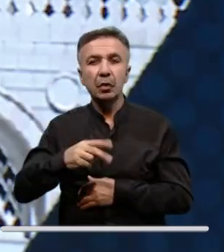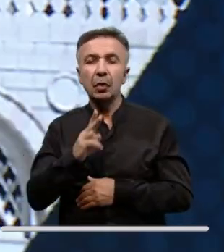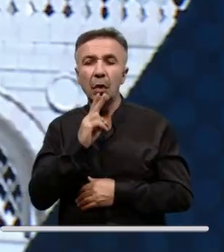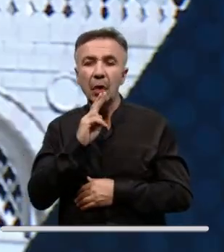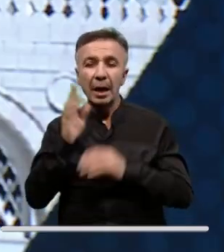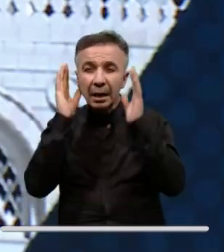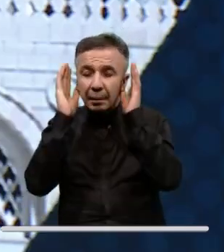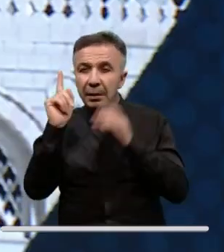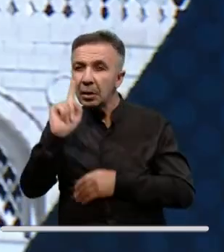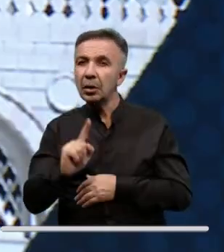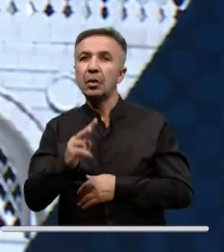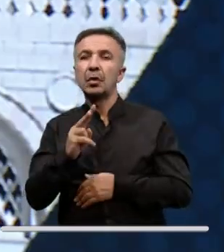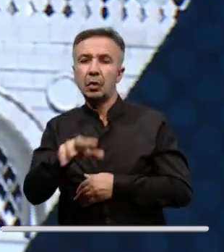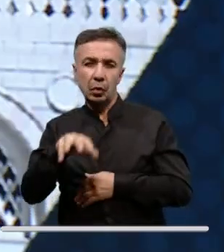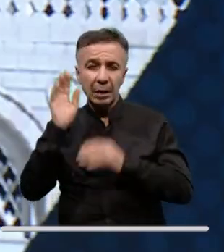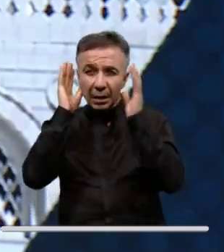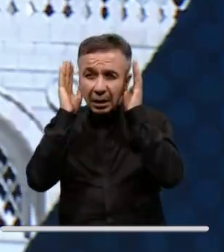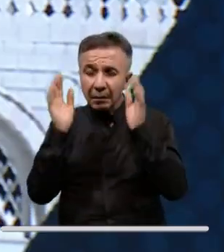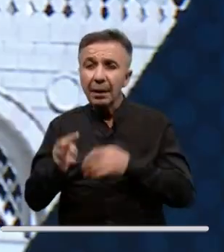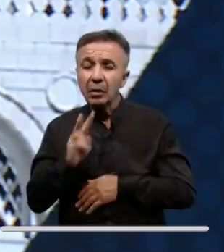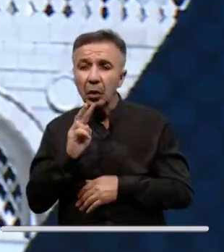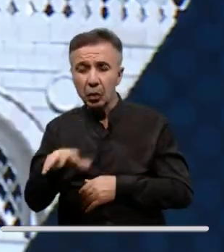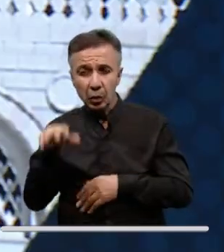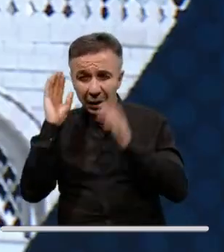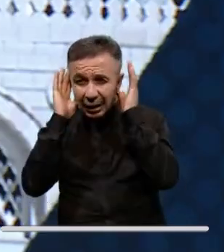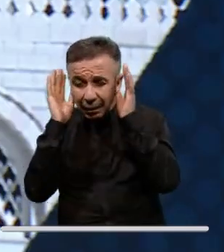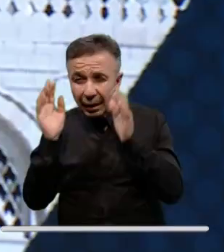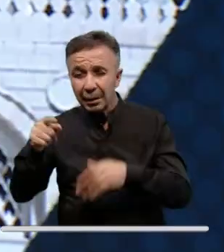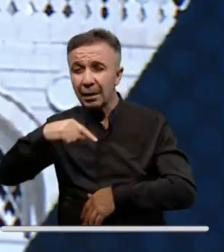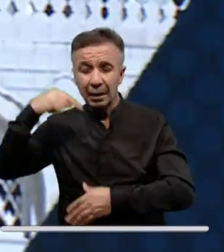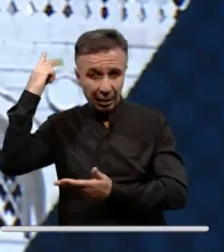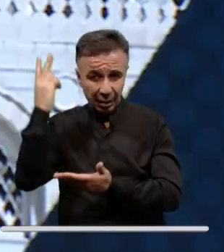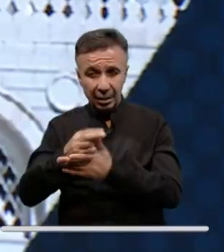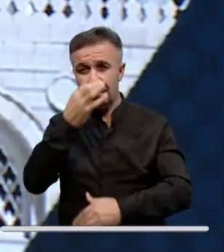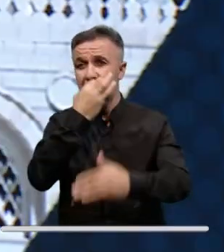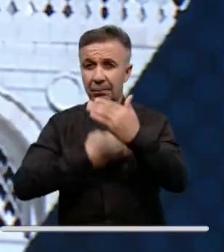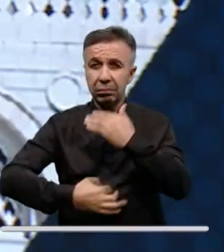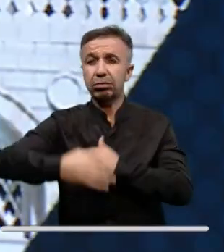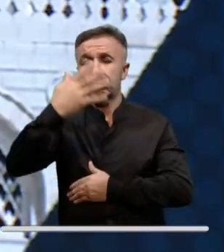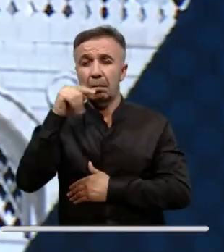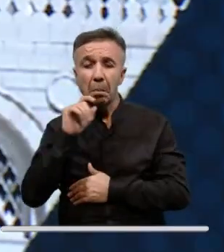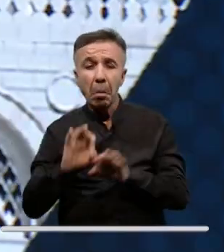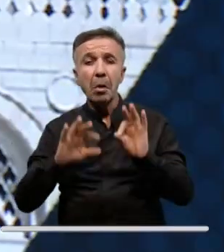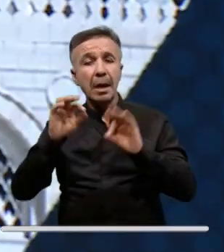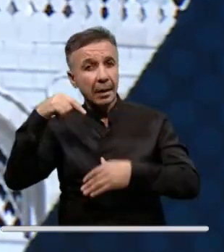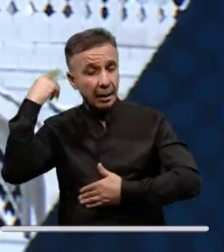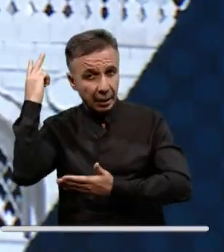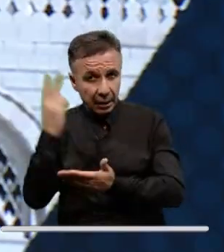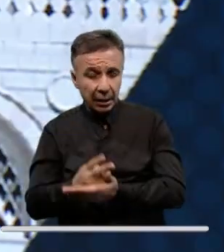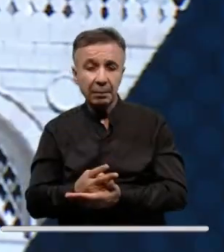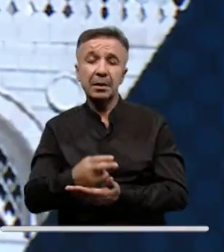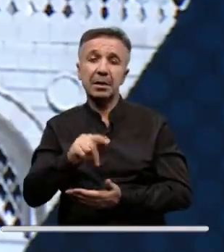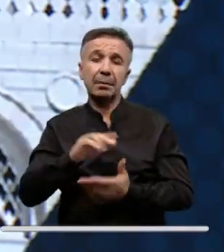namazımın ilk sünnetini kılmaya son sünnetini kıl şeklinde niyet edebiliriz bu şekilde niyet edebileceğimiz